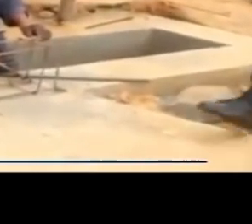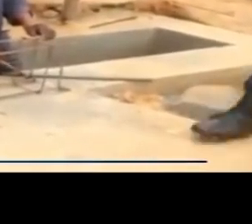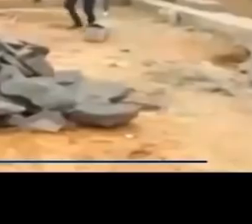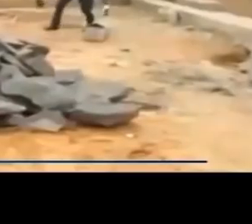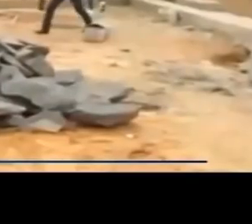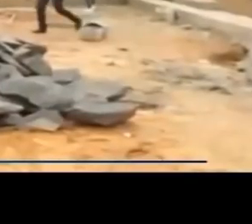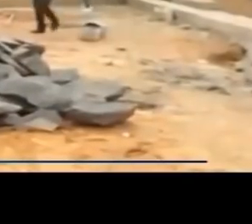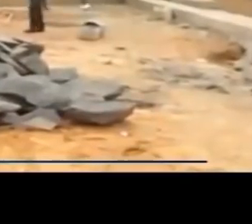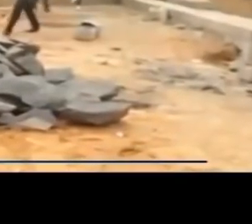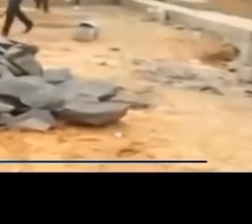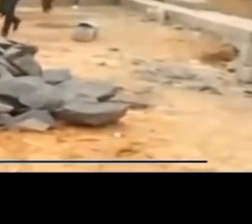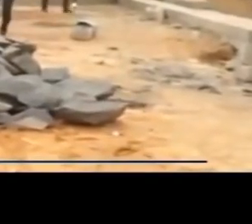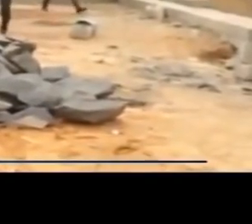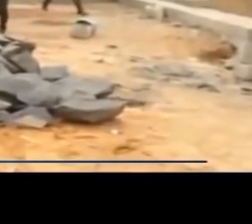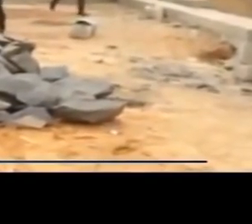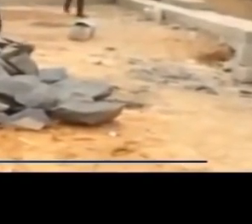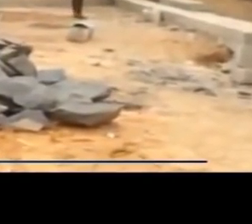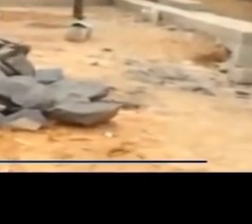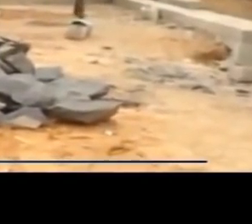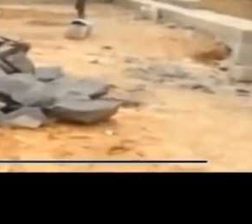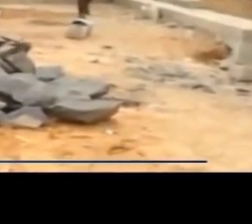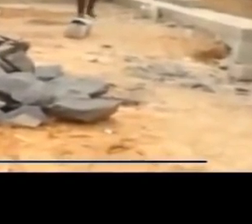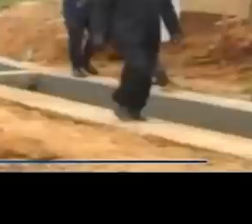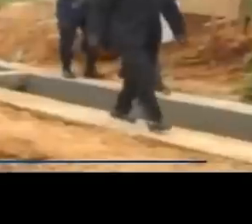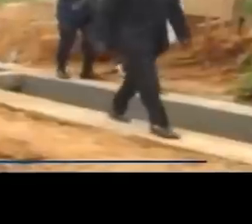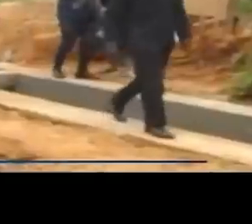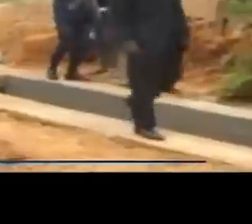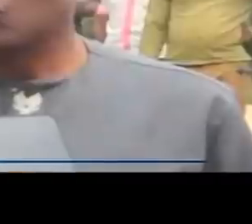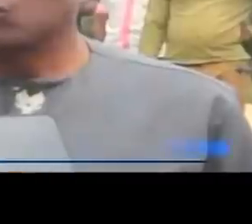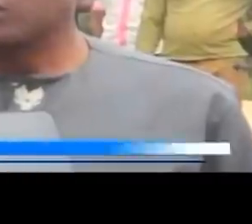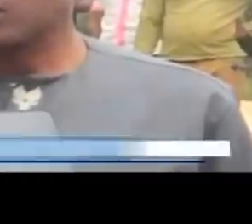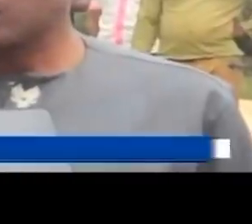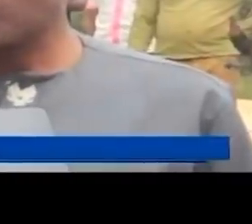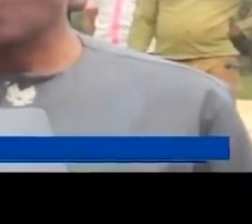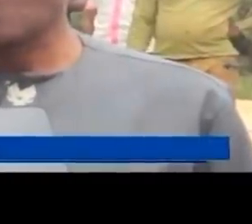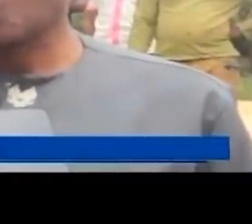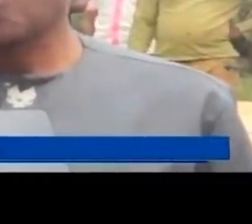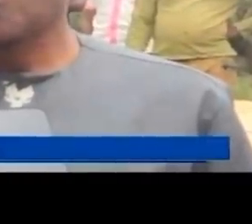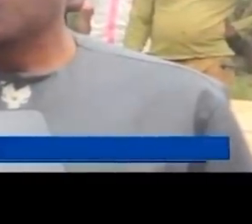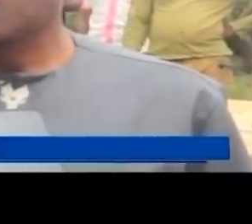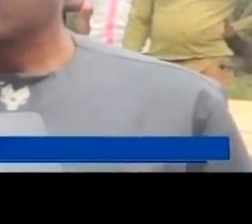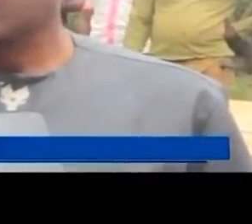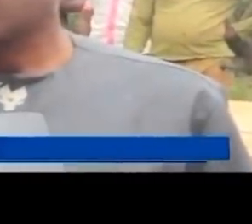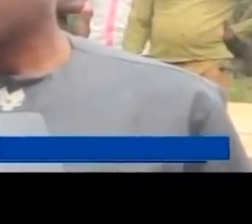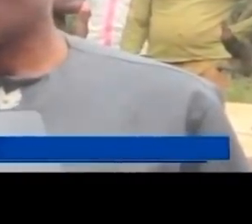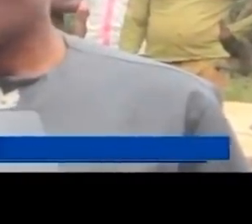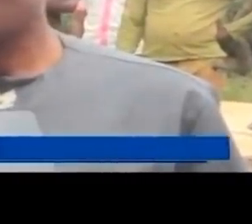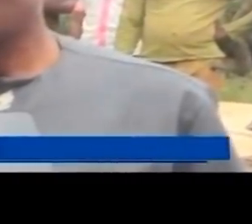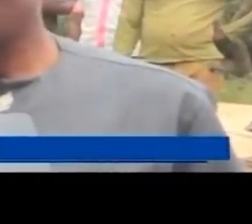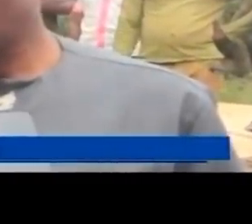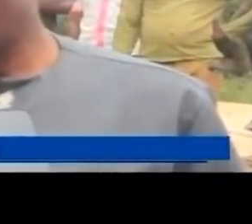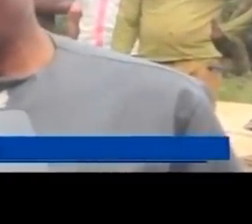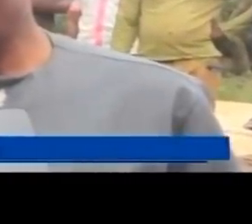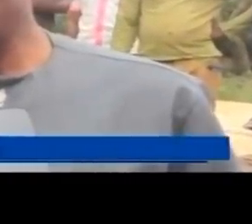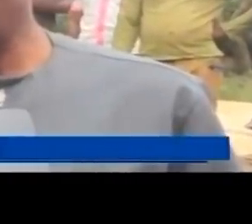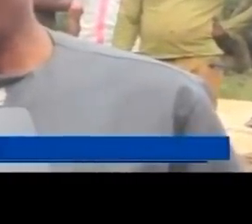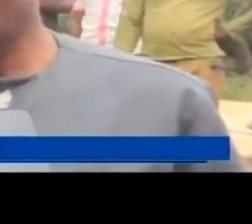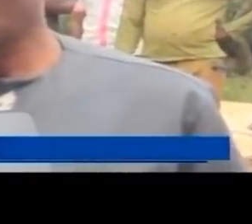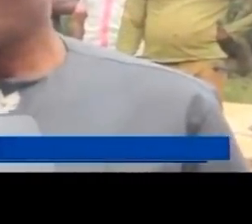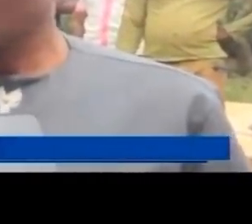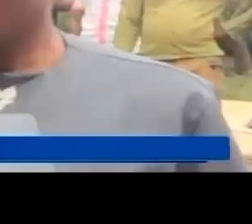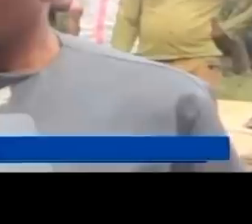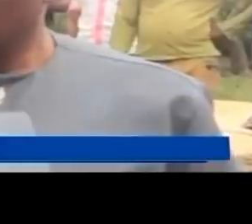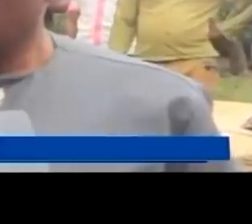de l'évolution positive des travaux. L'OVD est en train de construire des ponts, on est en train de construire des